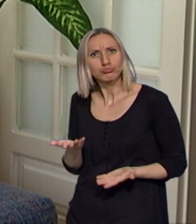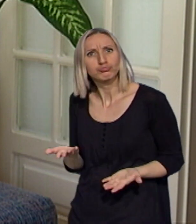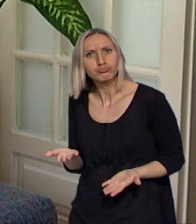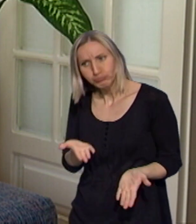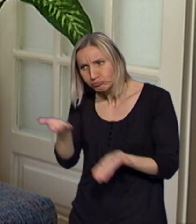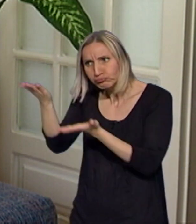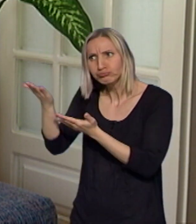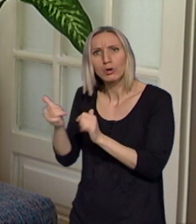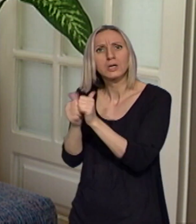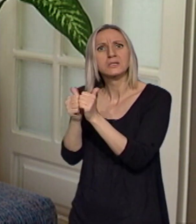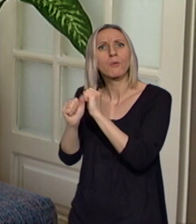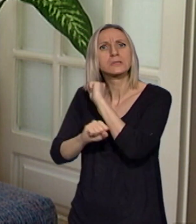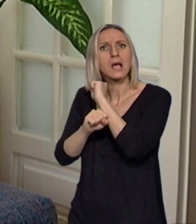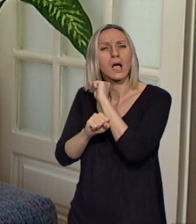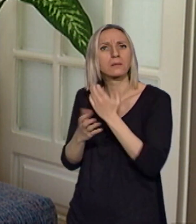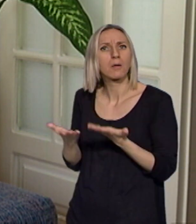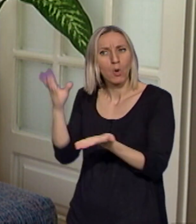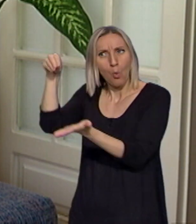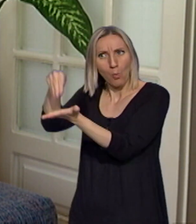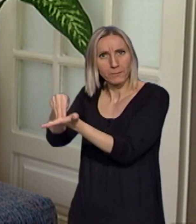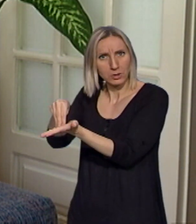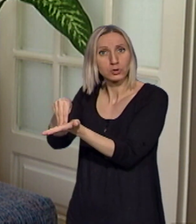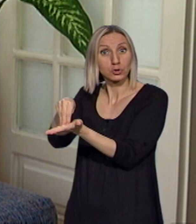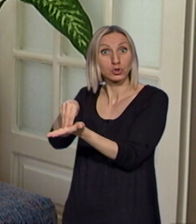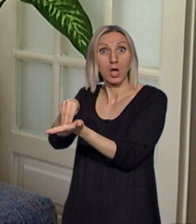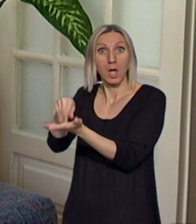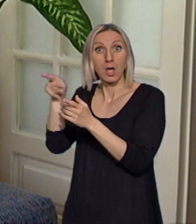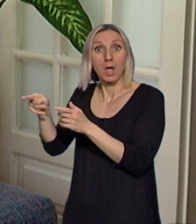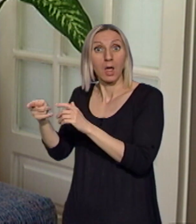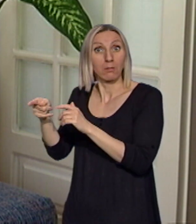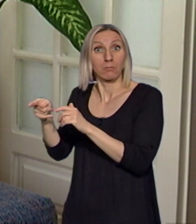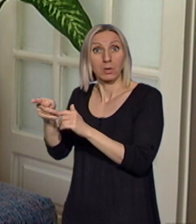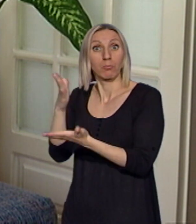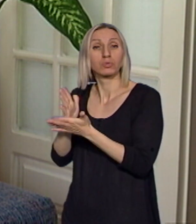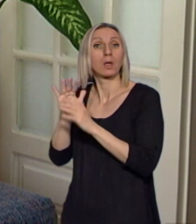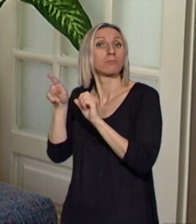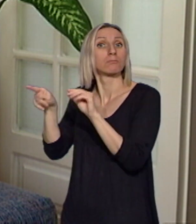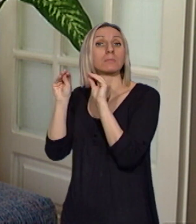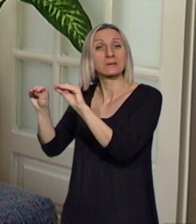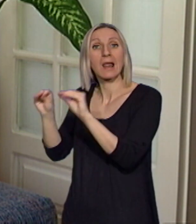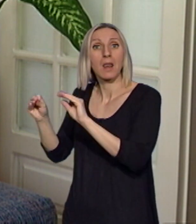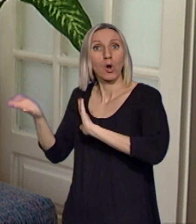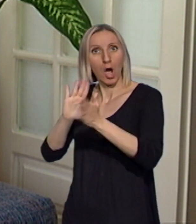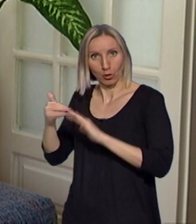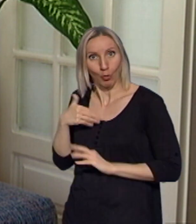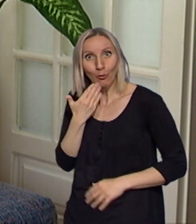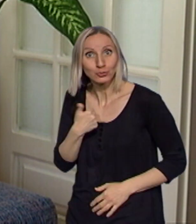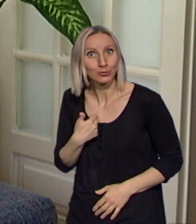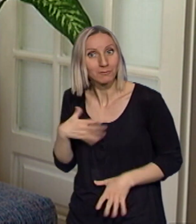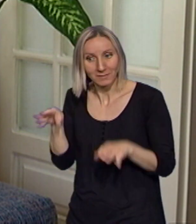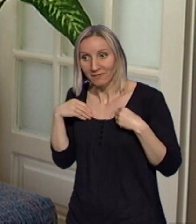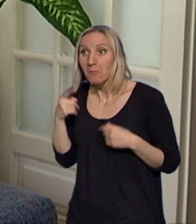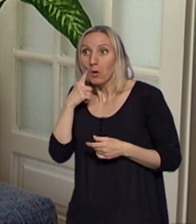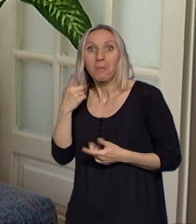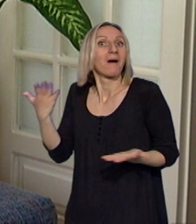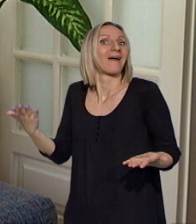biste probali na sportskoj akademiji da upiše za operativnog trenera u karateu? Da, probat ćemo. I eto,